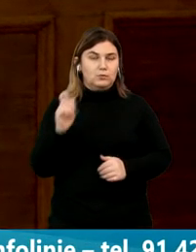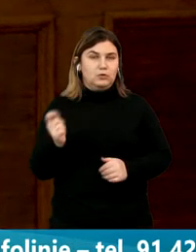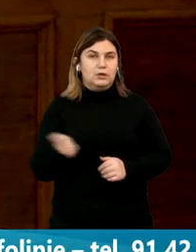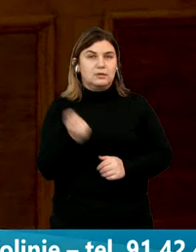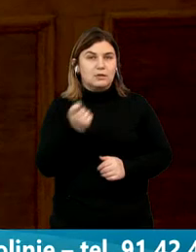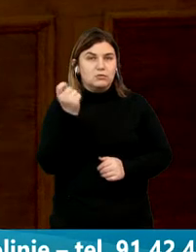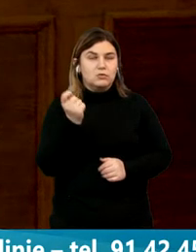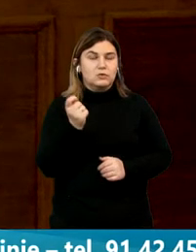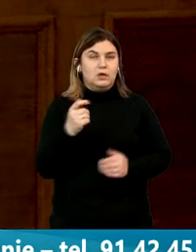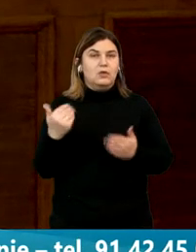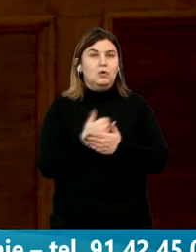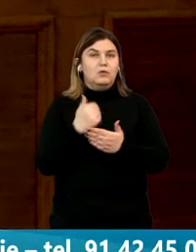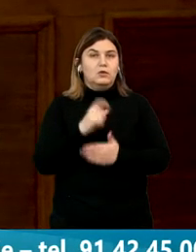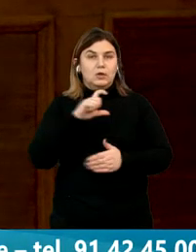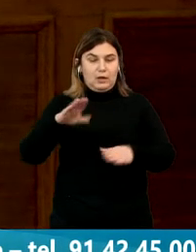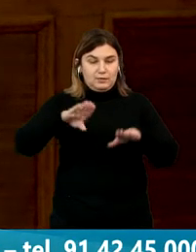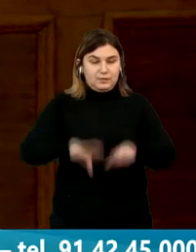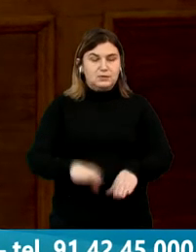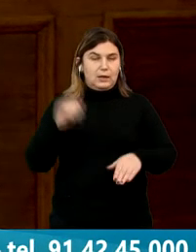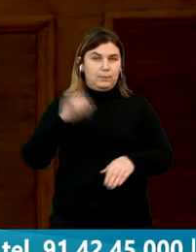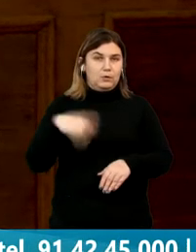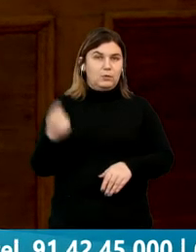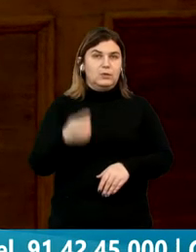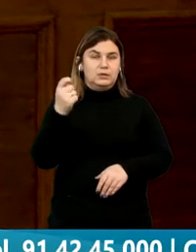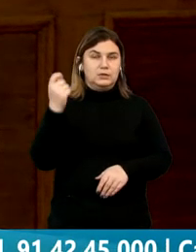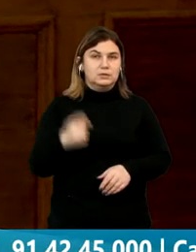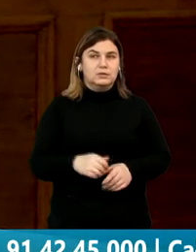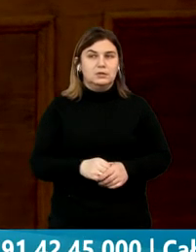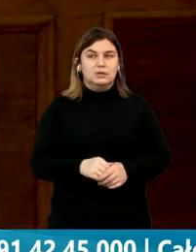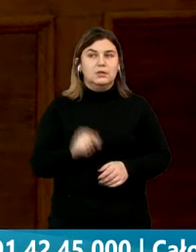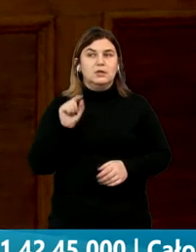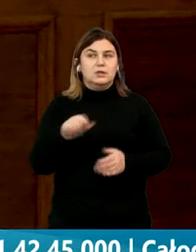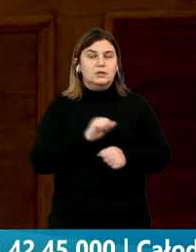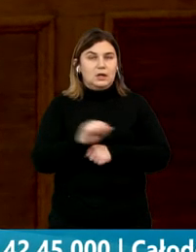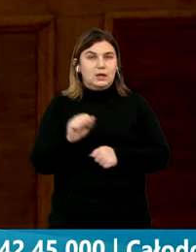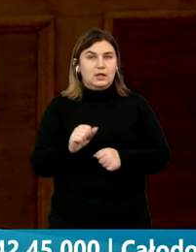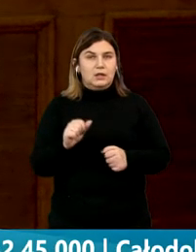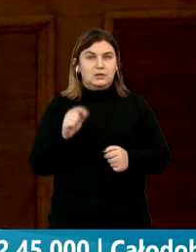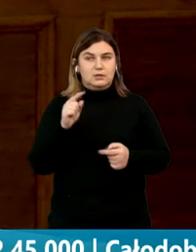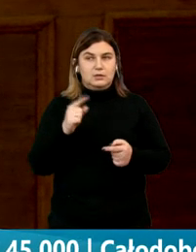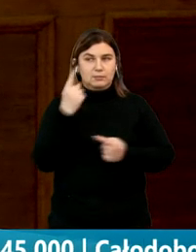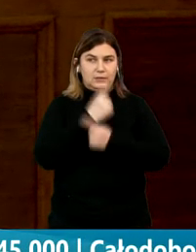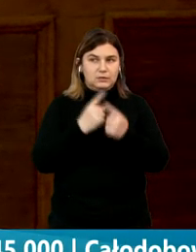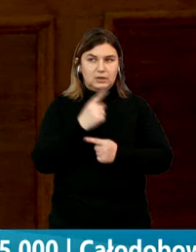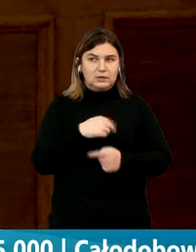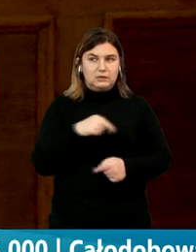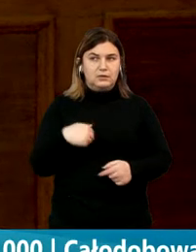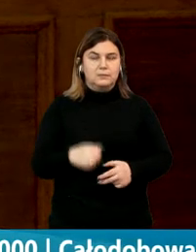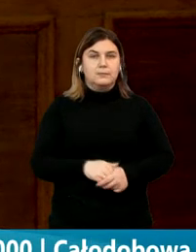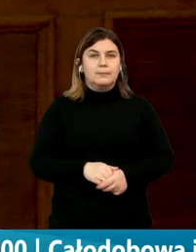funkcjonować i aby tramwaje nowoczesne, niskopodłogowe mogły tamtędy przejeżdżać. Więc taka jest logika naszego działania.